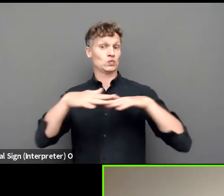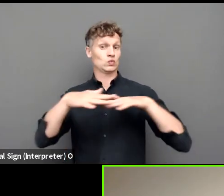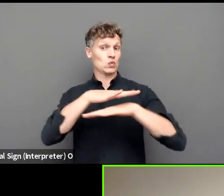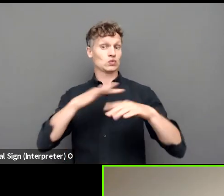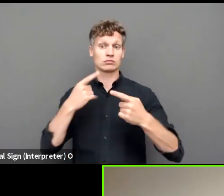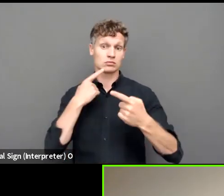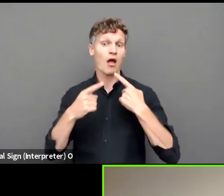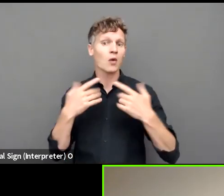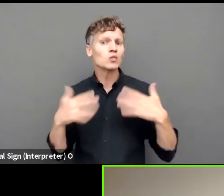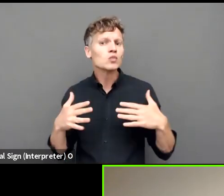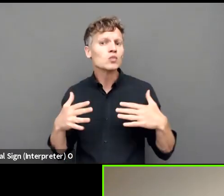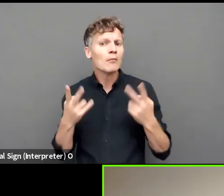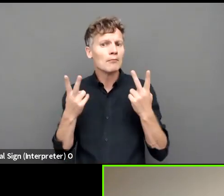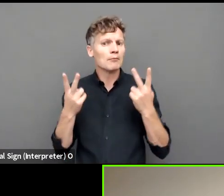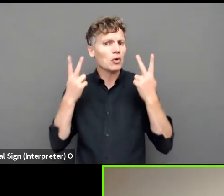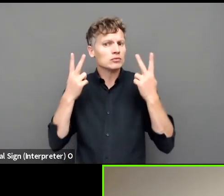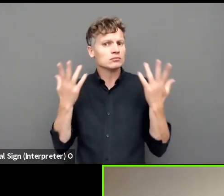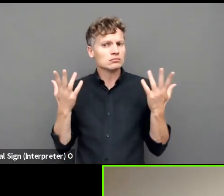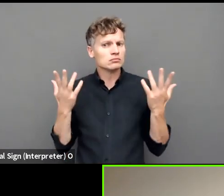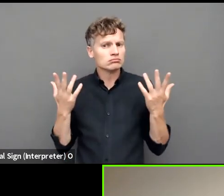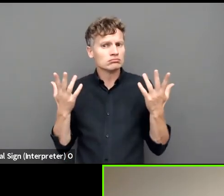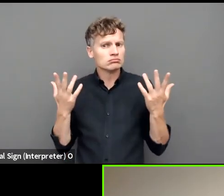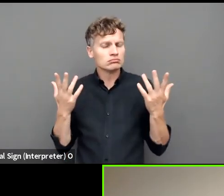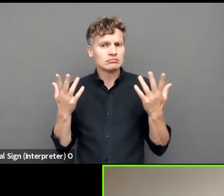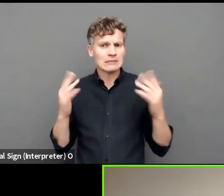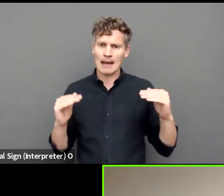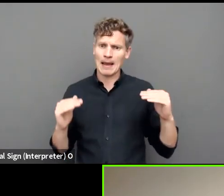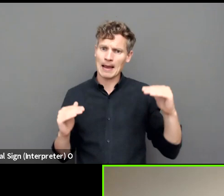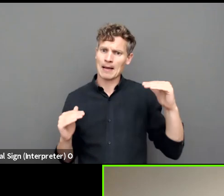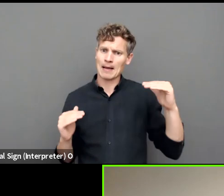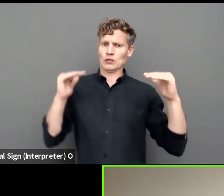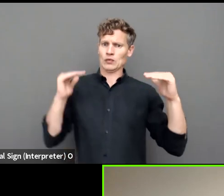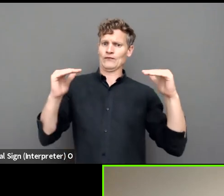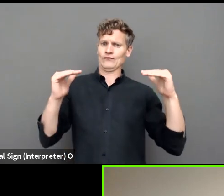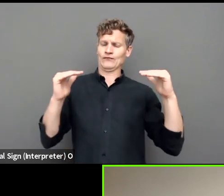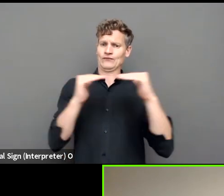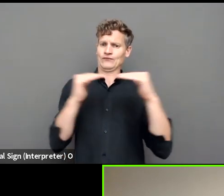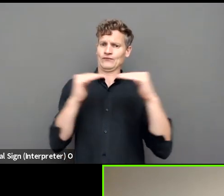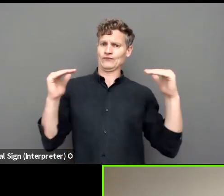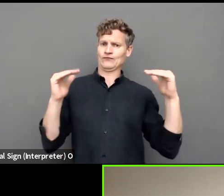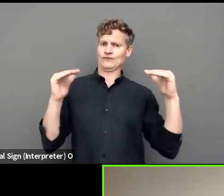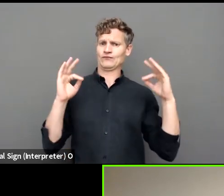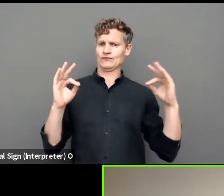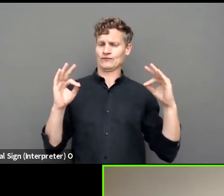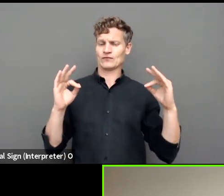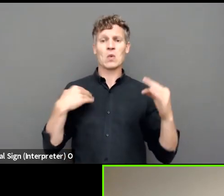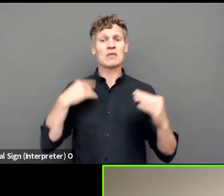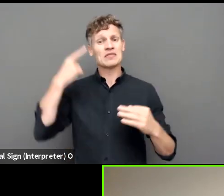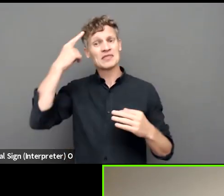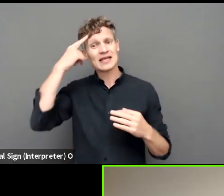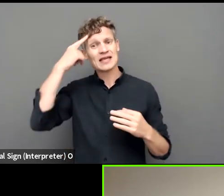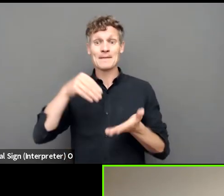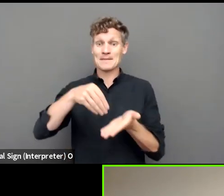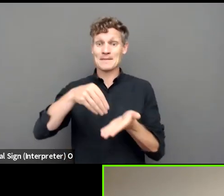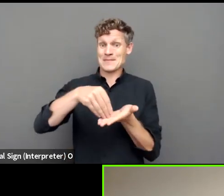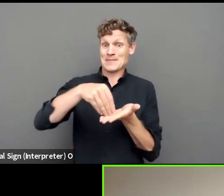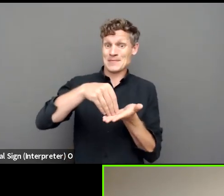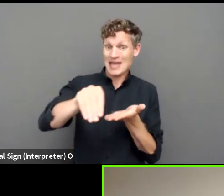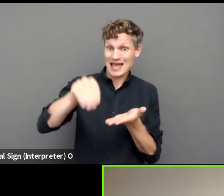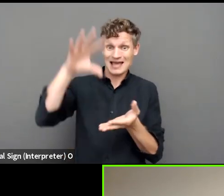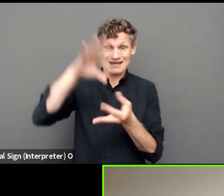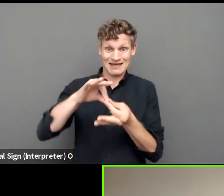de l'égalité salariale entre les hommes et les femmes est un enjeu d'éradication de la pauvreté et un enjeu de développement